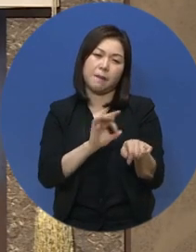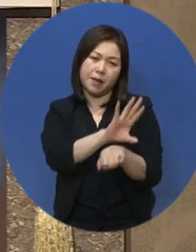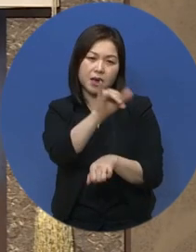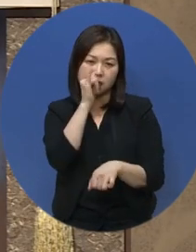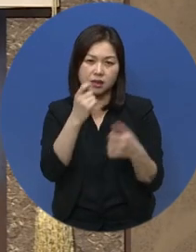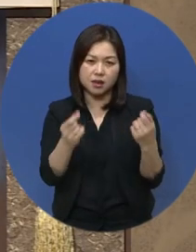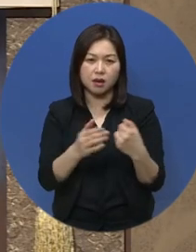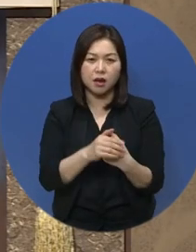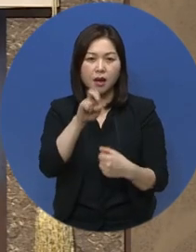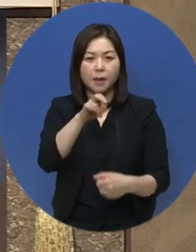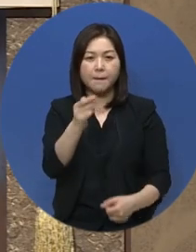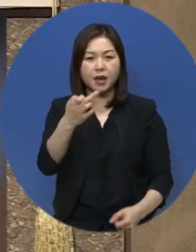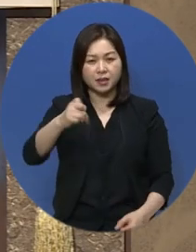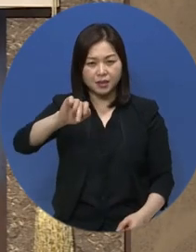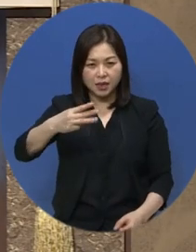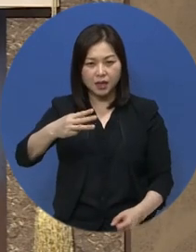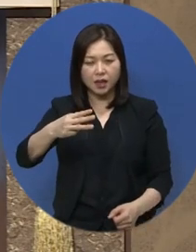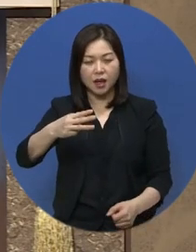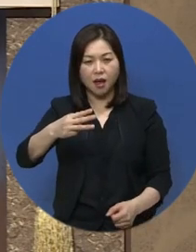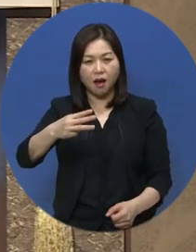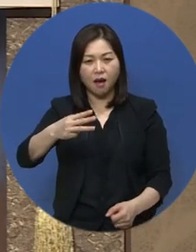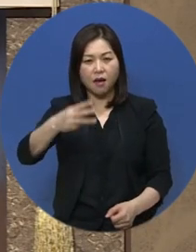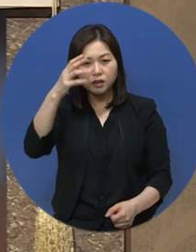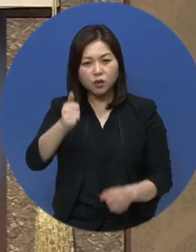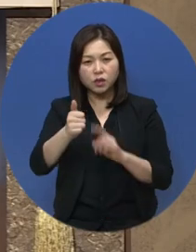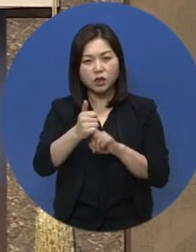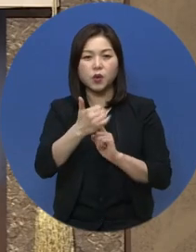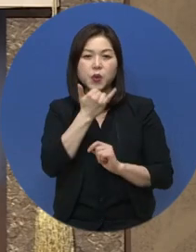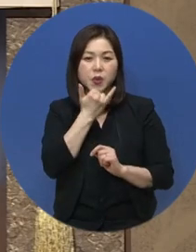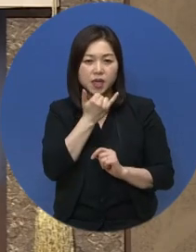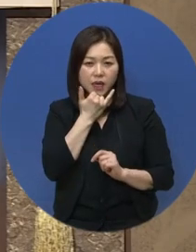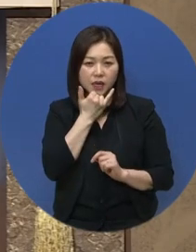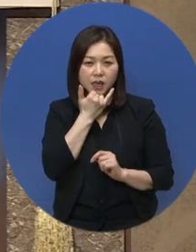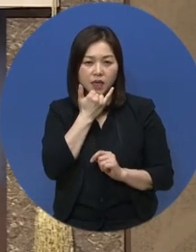총리는 독일에서 돌봄 사업을 위해서 80조를 투자했어요.